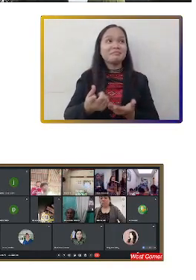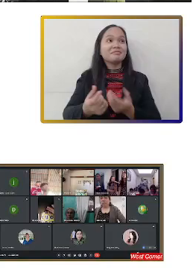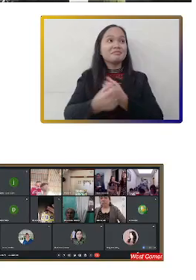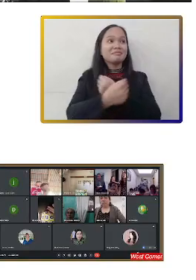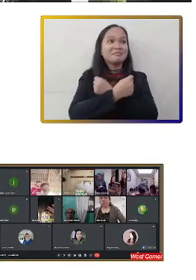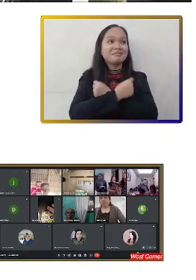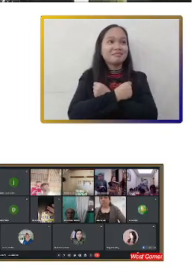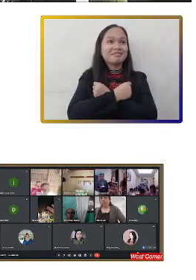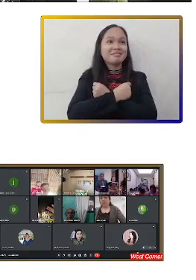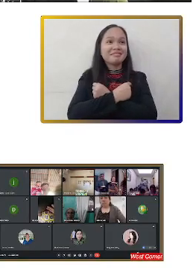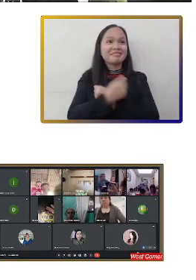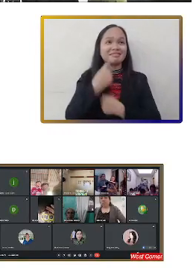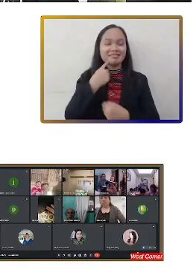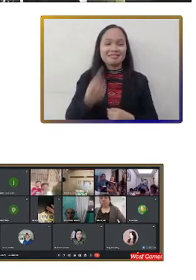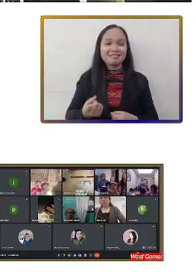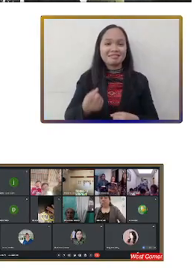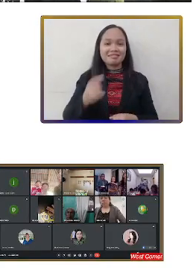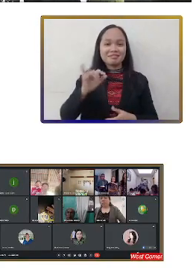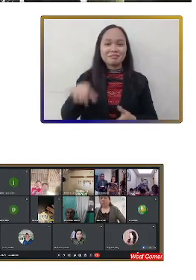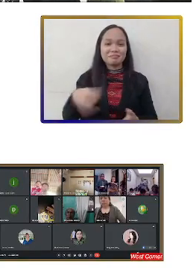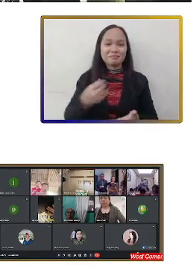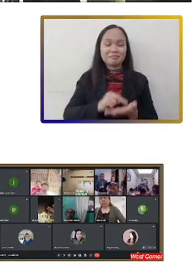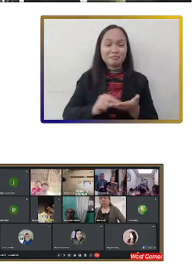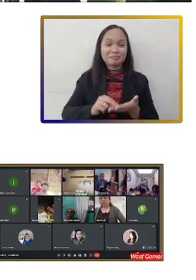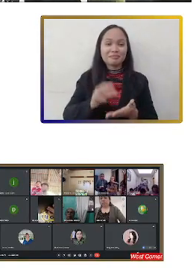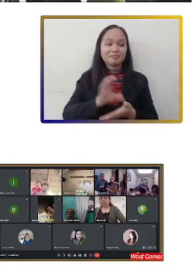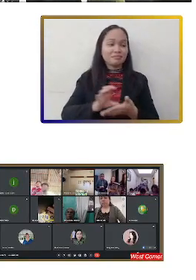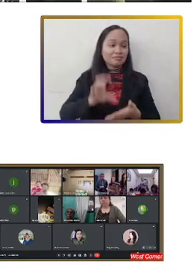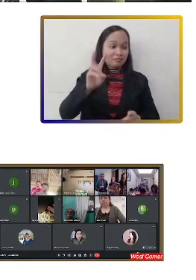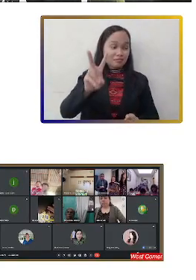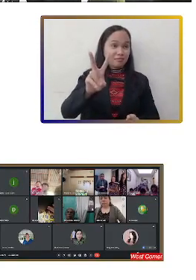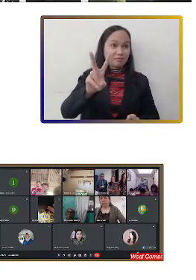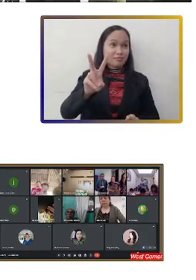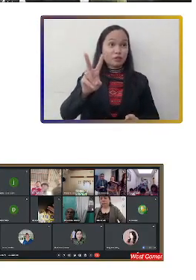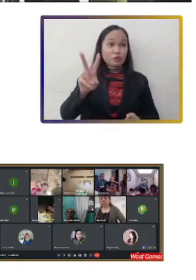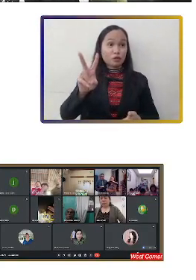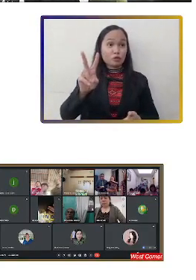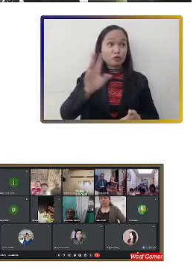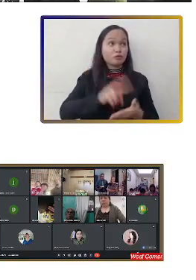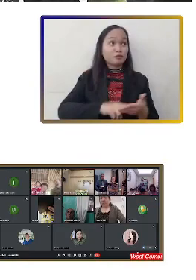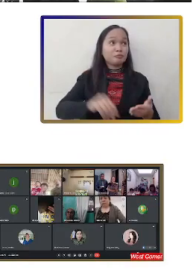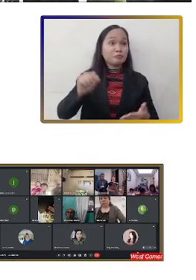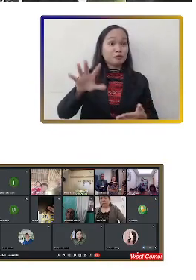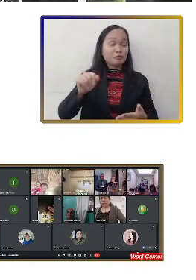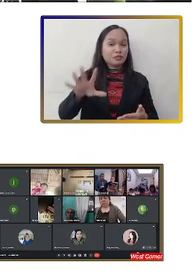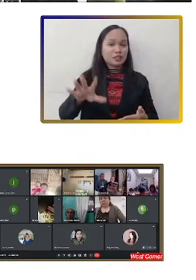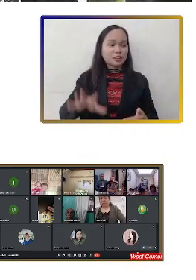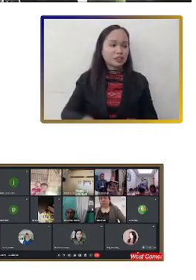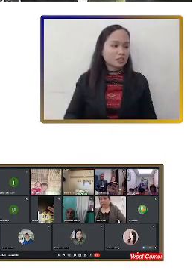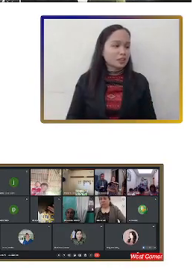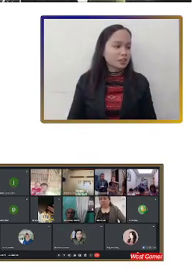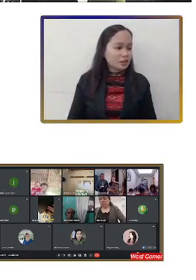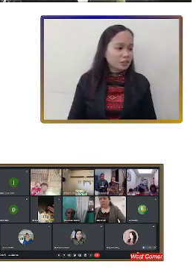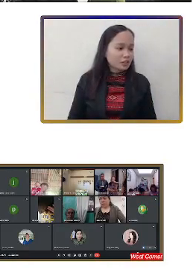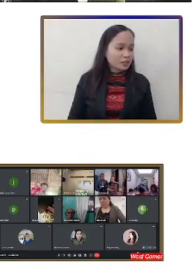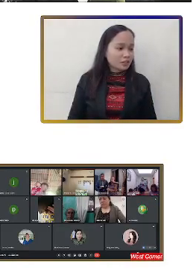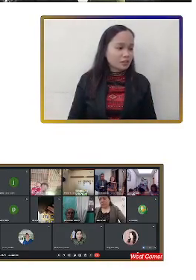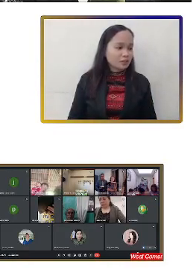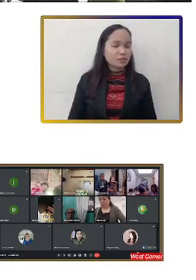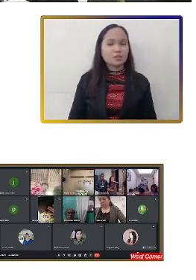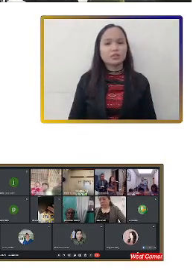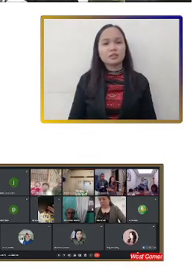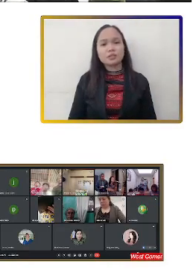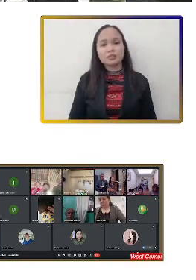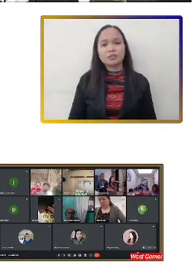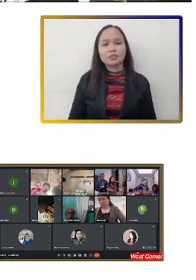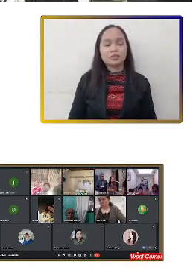sorry, by John. You can find it in John chapter 2, verse number 15 down to verse number 17. Mamaya, babasahin po natin yan. All